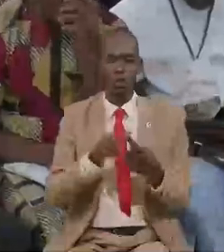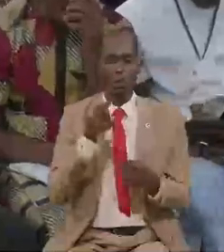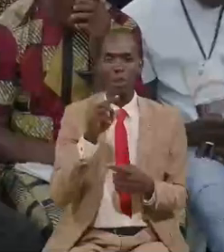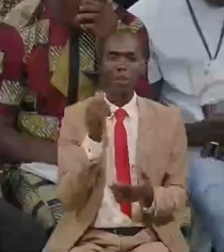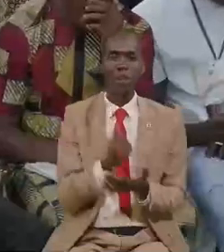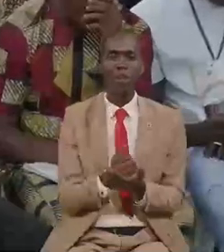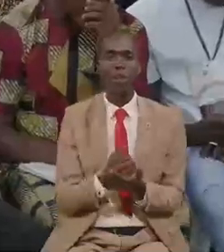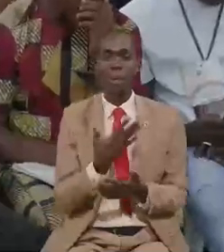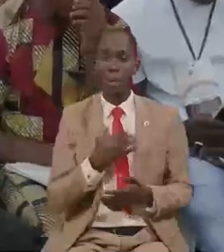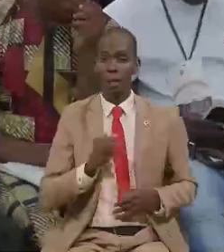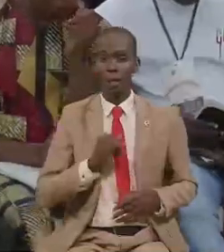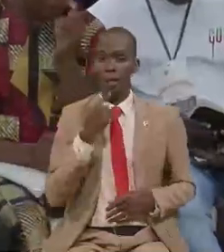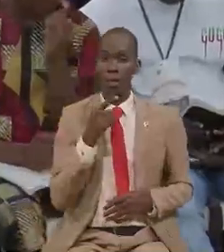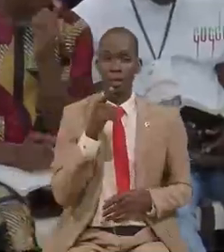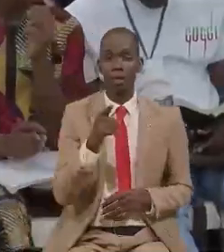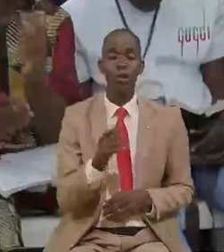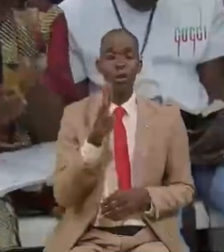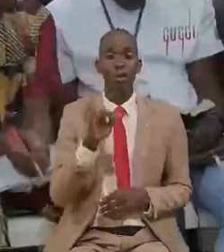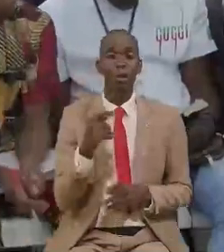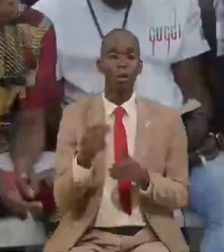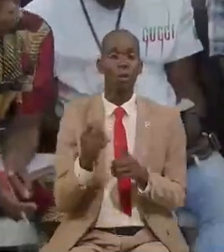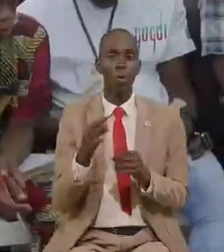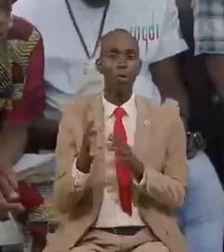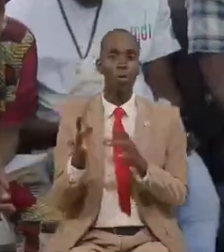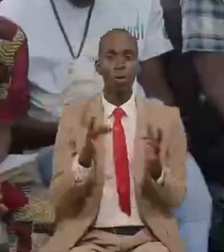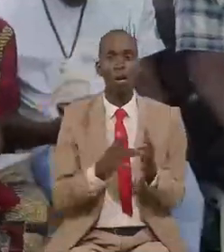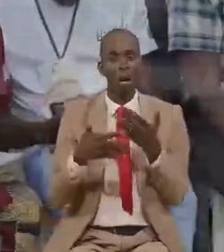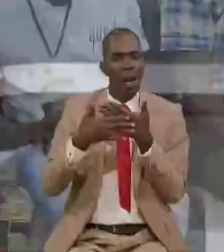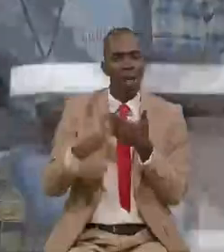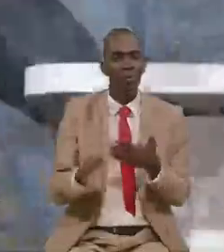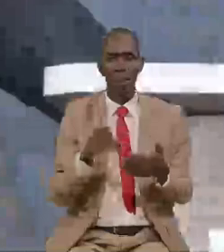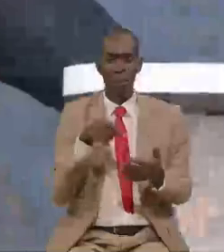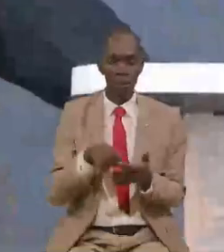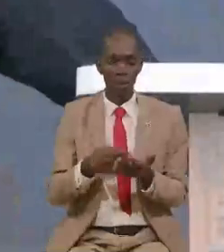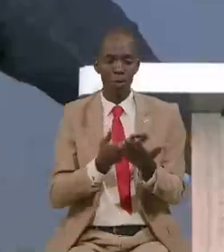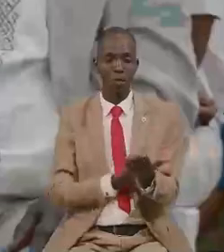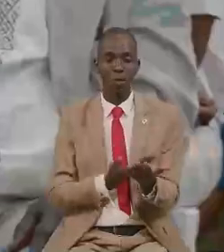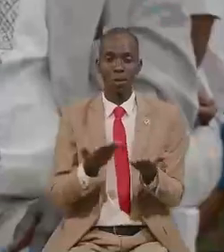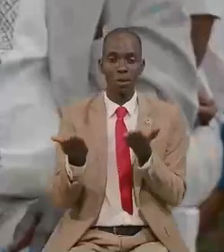Et je te dis, par les paroles de Jésus, après le culte, va.